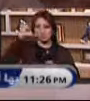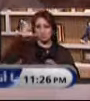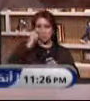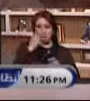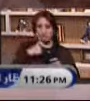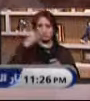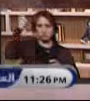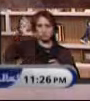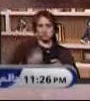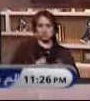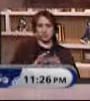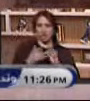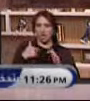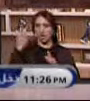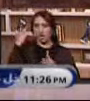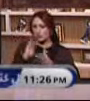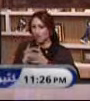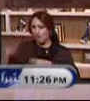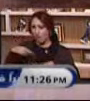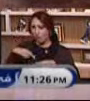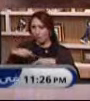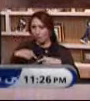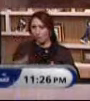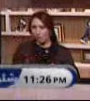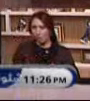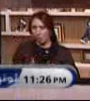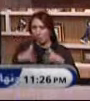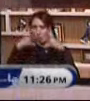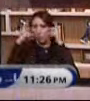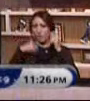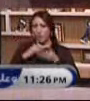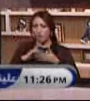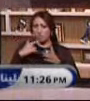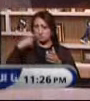قصيدة ومن أعظم قصائد إلي اسمها الطين، والناس الطين ساعة